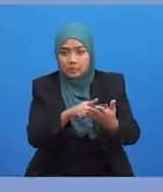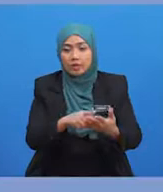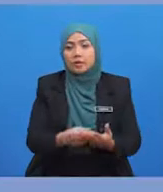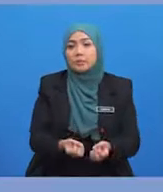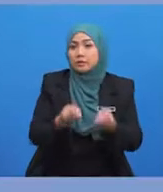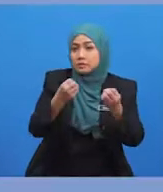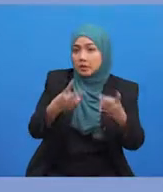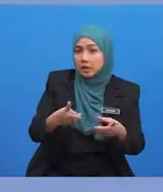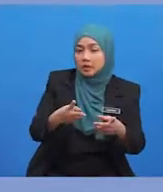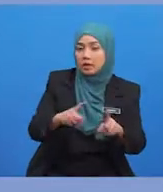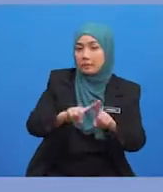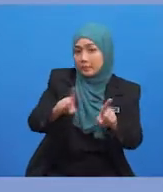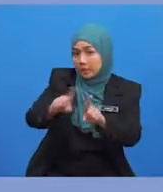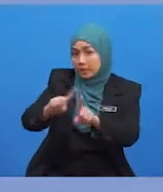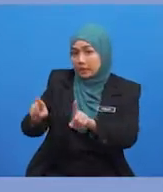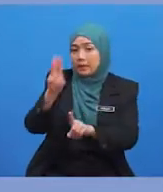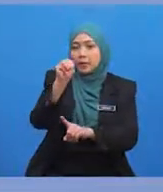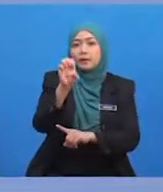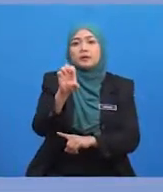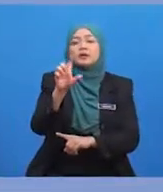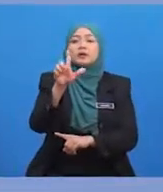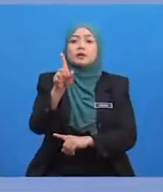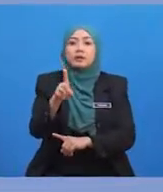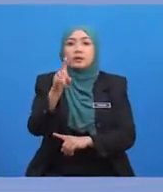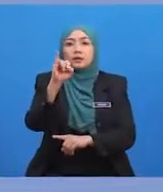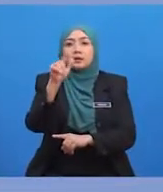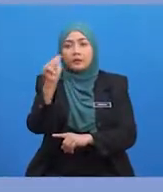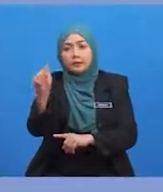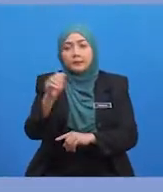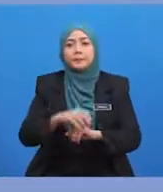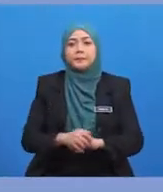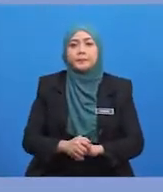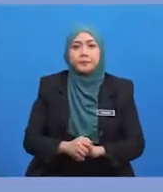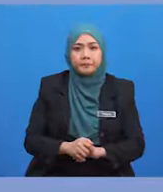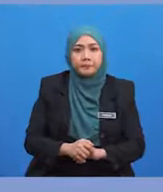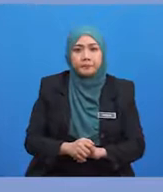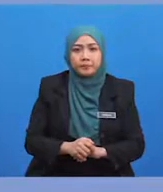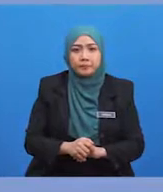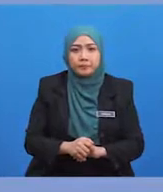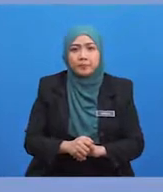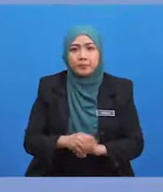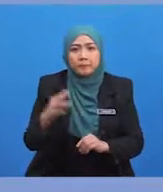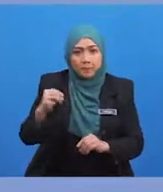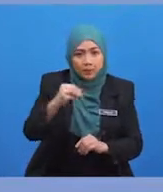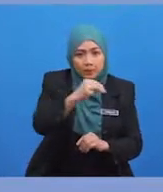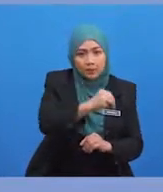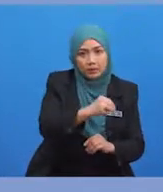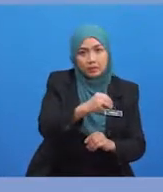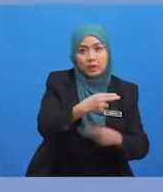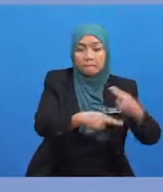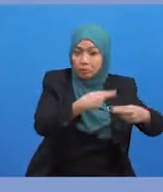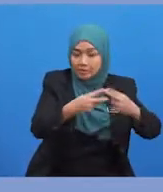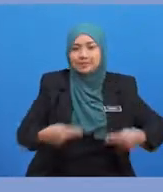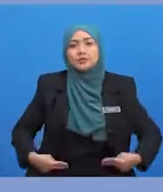hidup. Ketiga, mengiktiraf bahawa mikroorganisma adalah benda hidup.